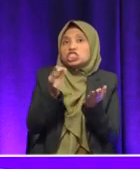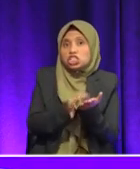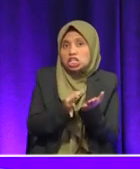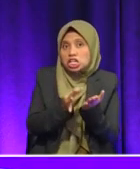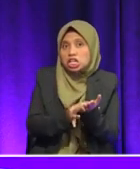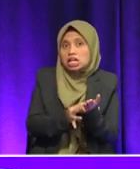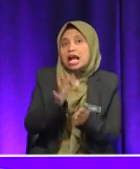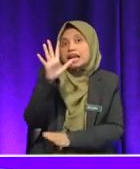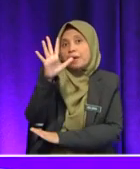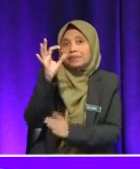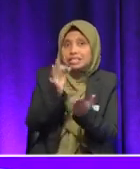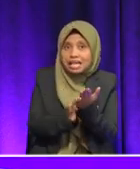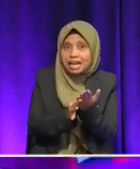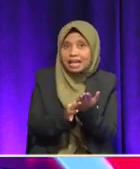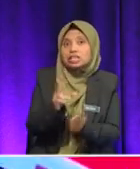limosin